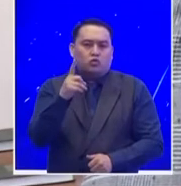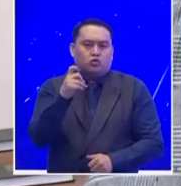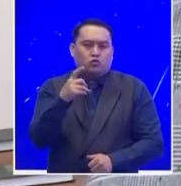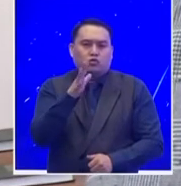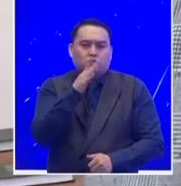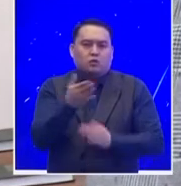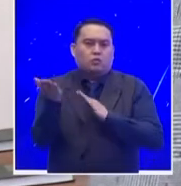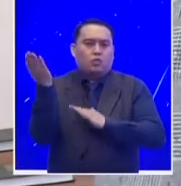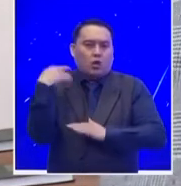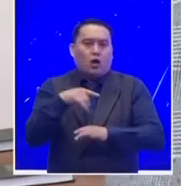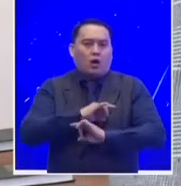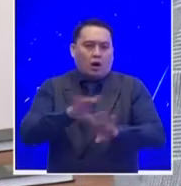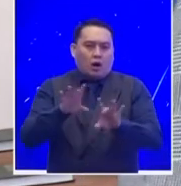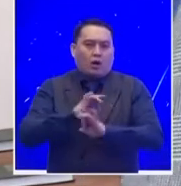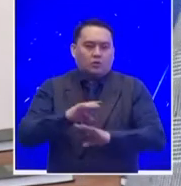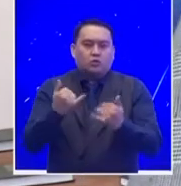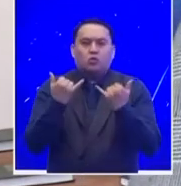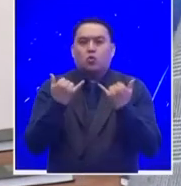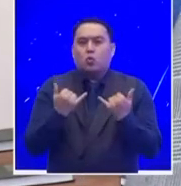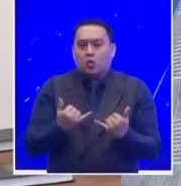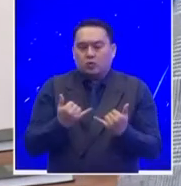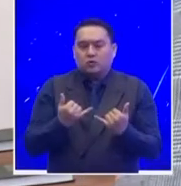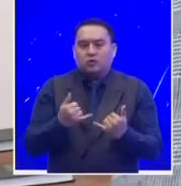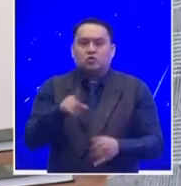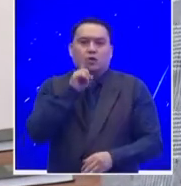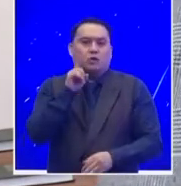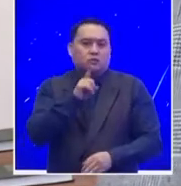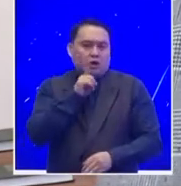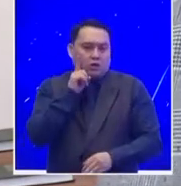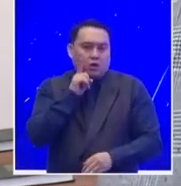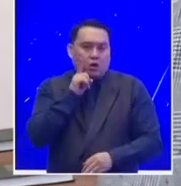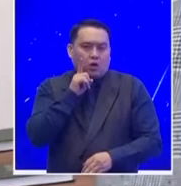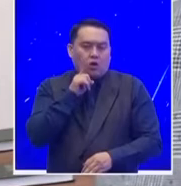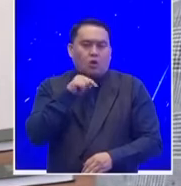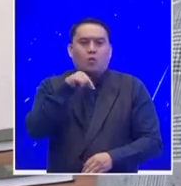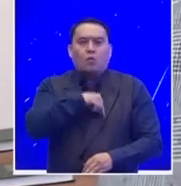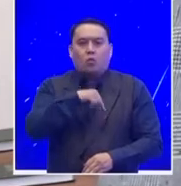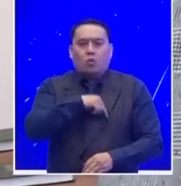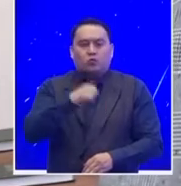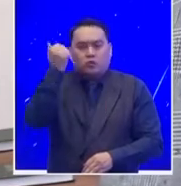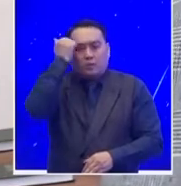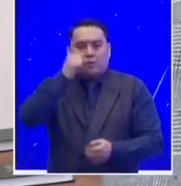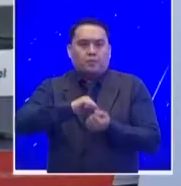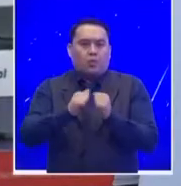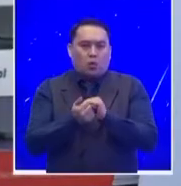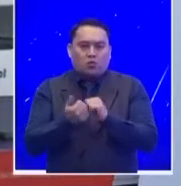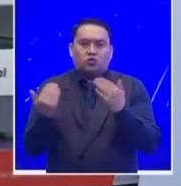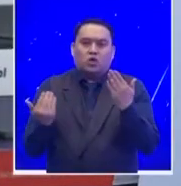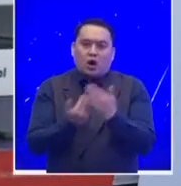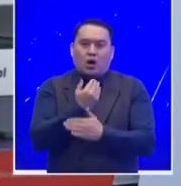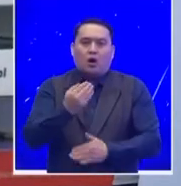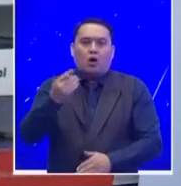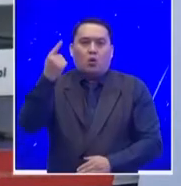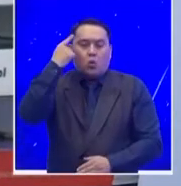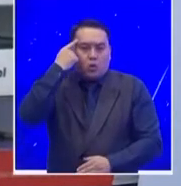бұрын айтқан сөздерінен қазіргі таңда, қазіргі жастардың бойларына ой түйіп, жаңаша ойлап,